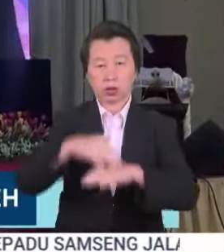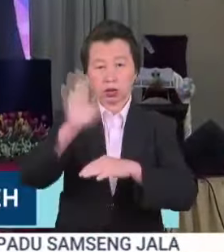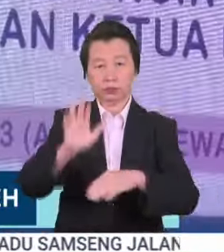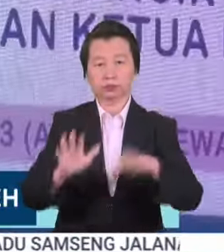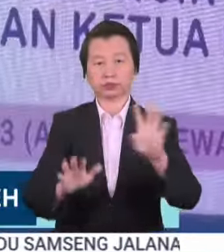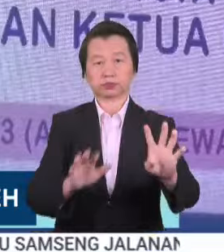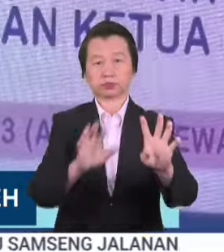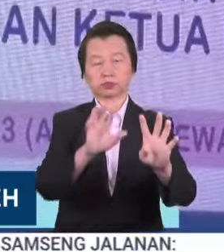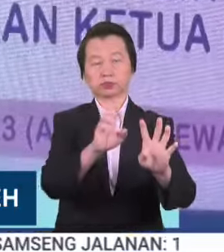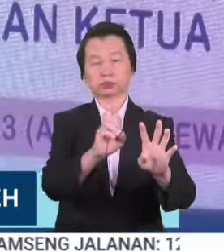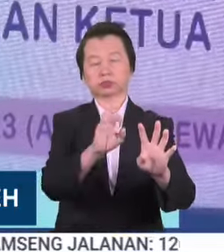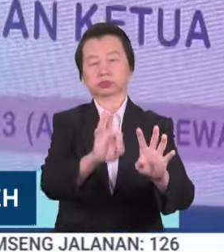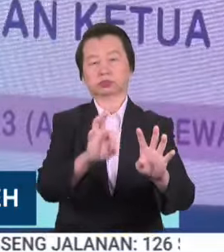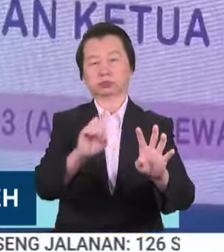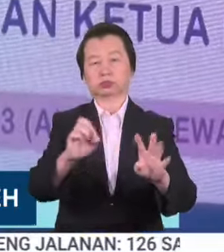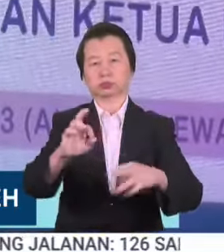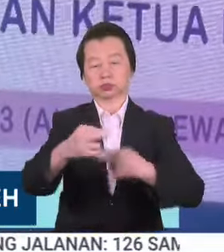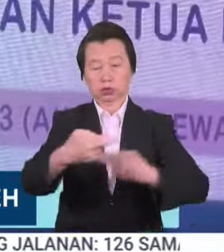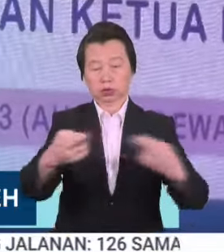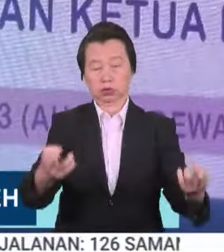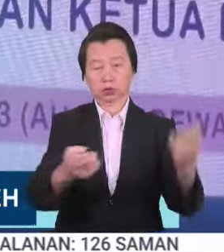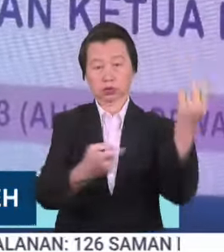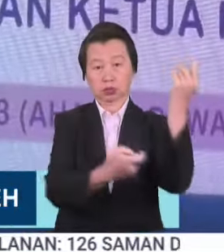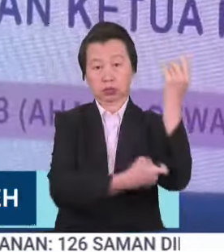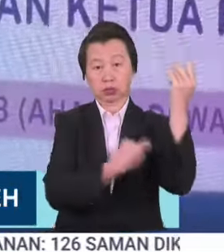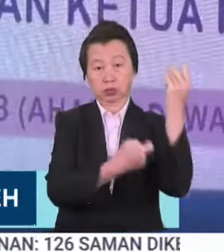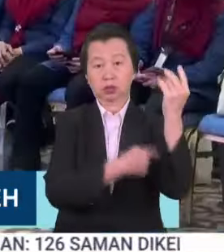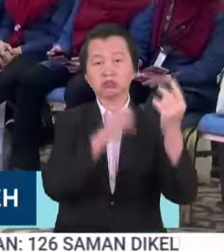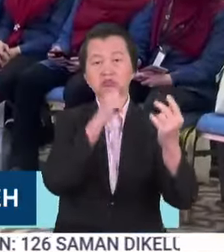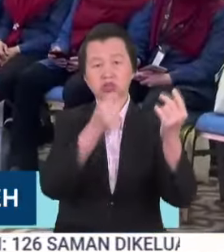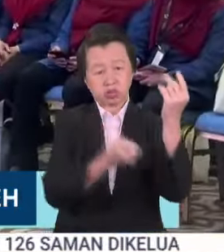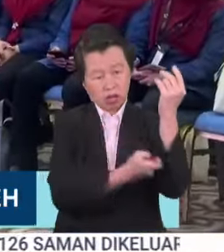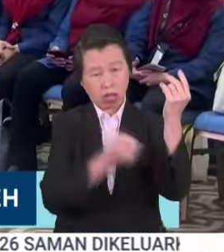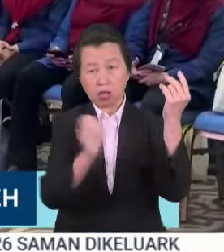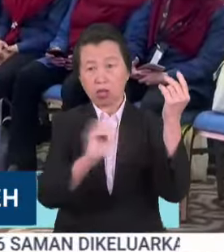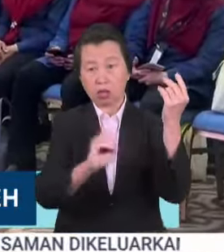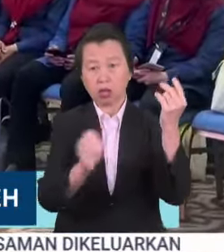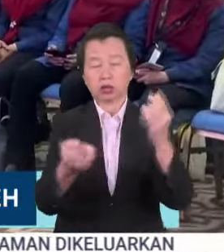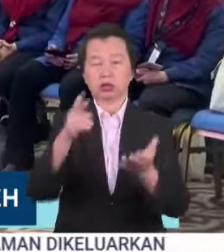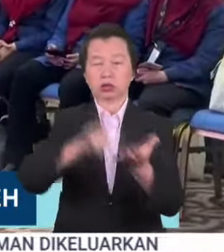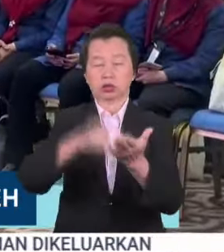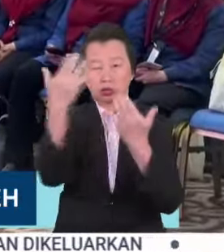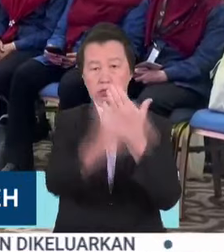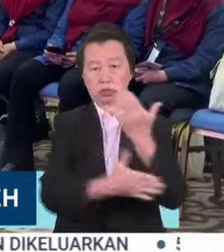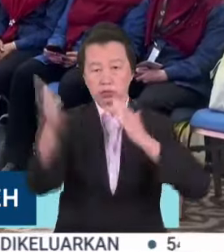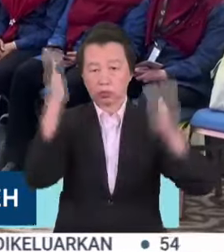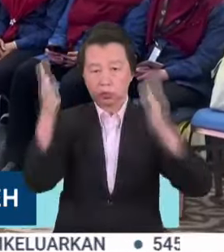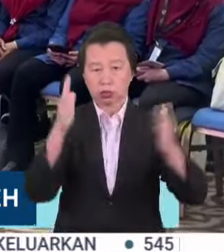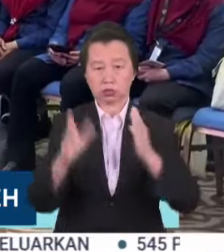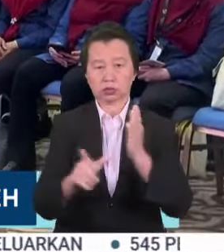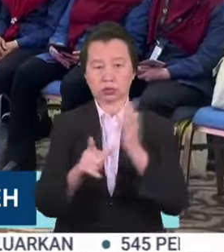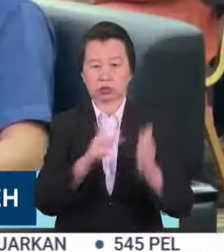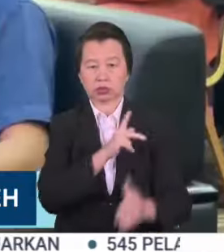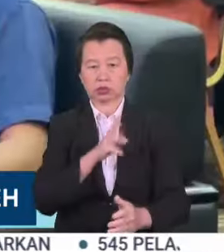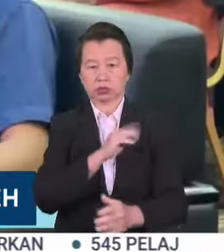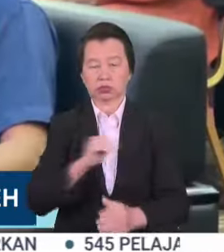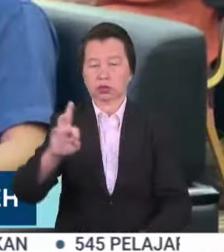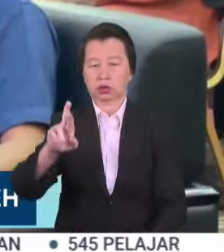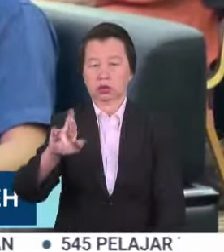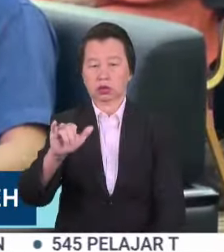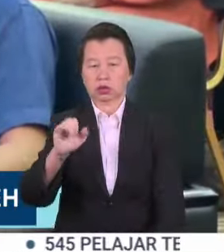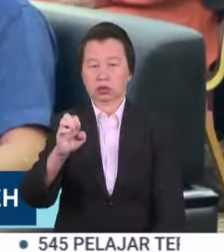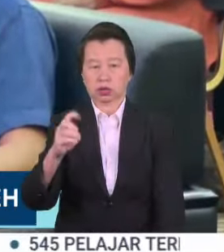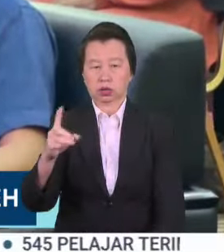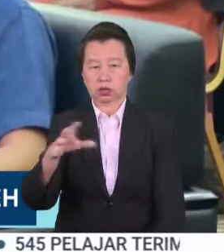Lebih 409,000 hektar kebun getah matang tidak bertoreh direkodkan di seluruh negara. Timbalan Ketua Pengarah Pembangunan RISTA